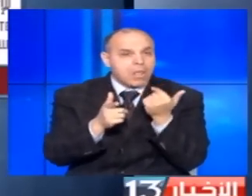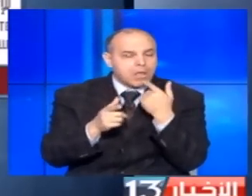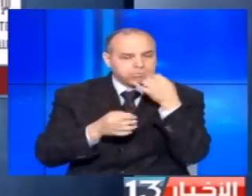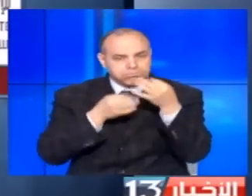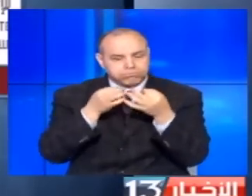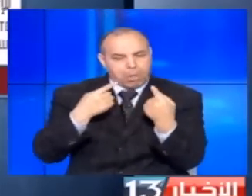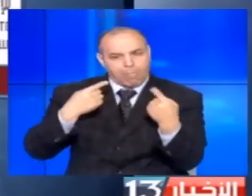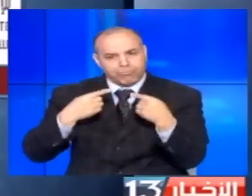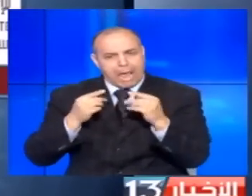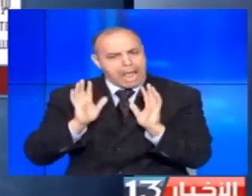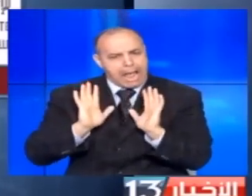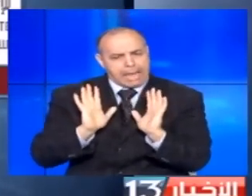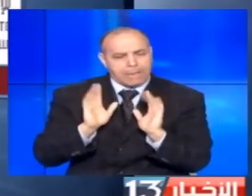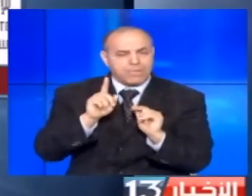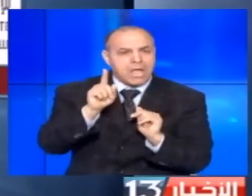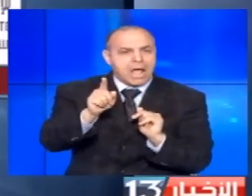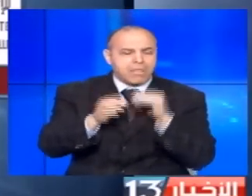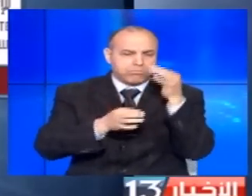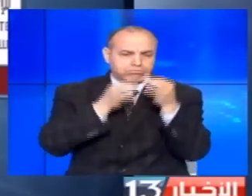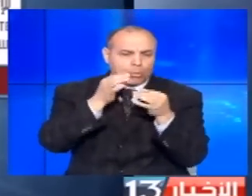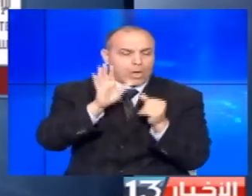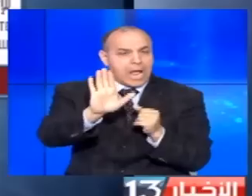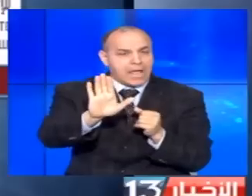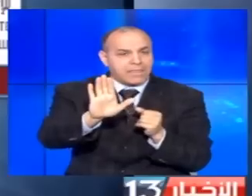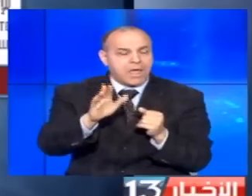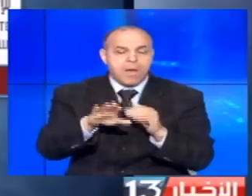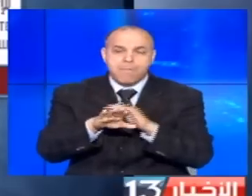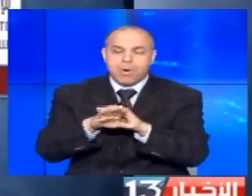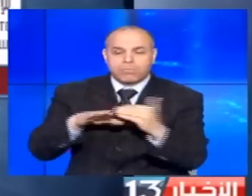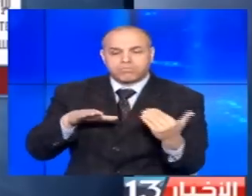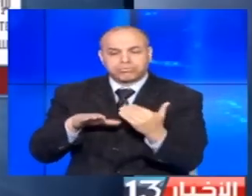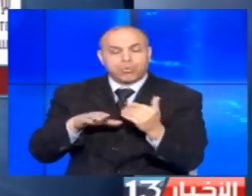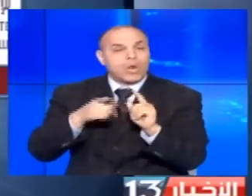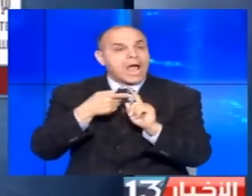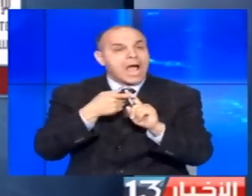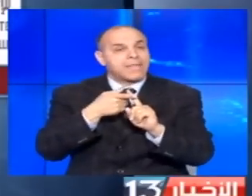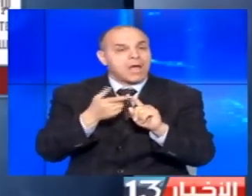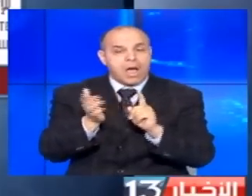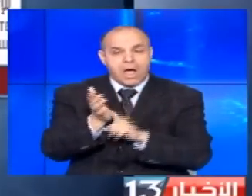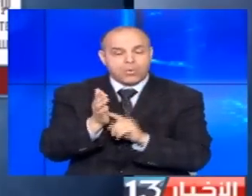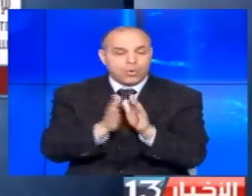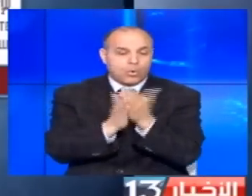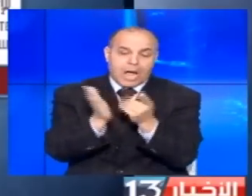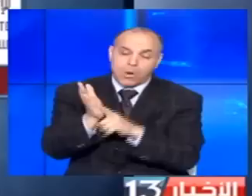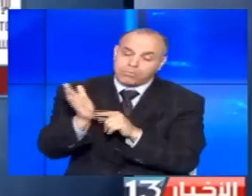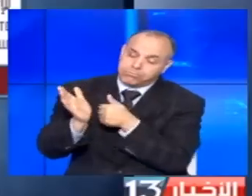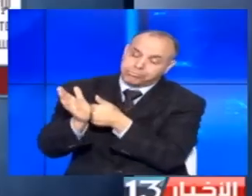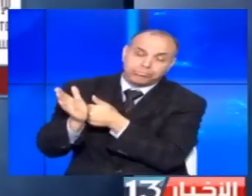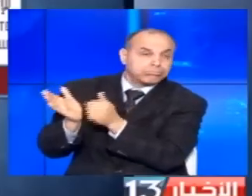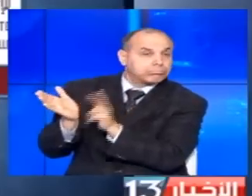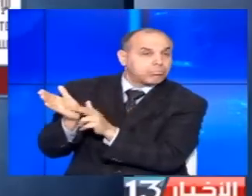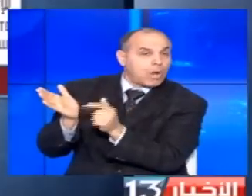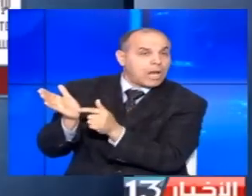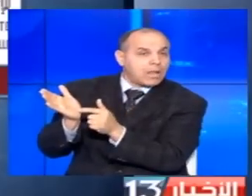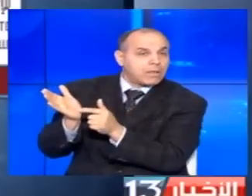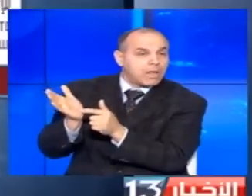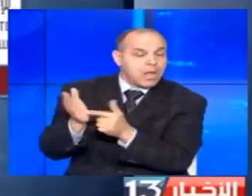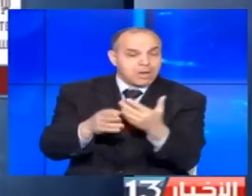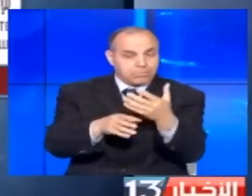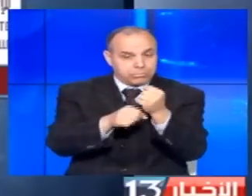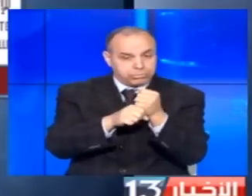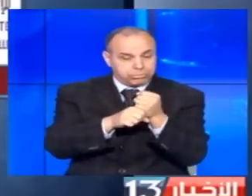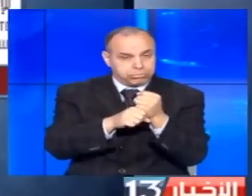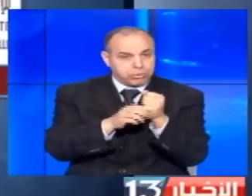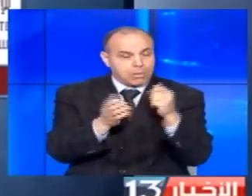للتصدي لمثل ذلك الخطاب وهو ما يتعرض مع مقتضيات احكام كراس الشروط المتعلقه بالحصول على